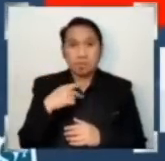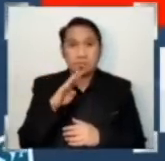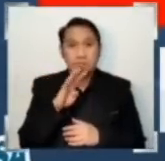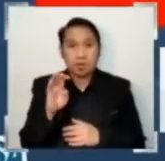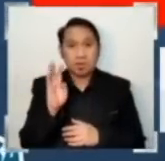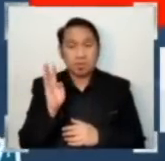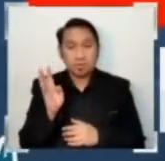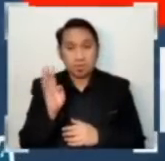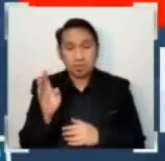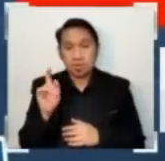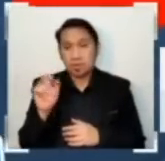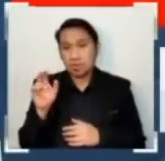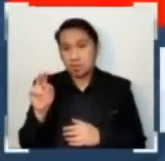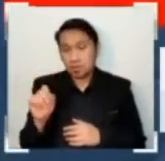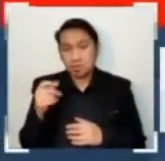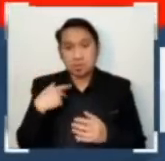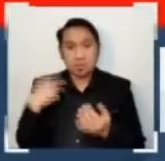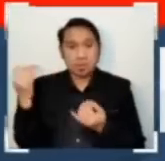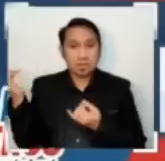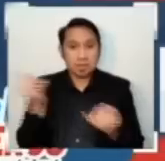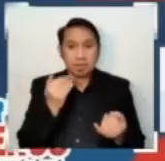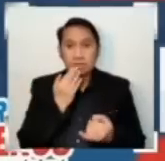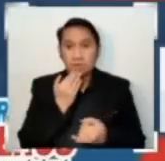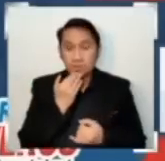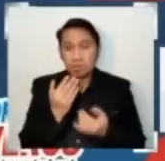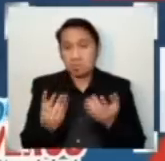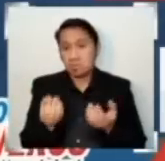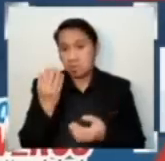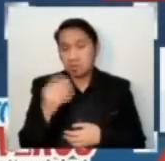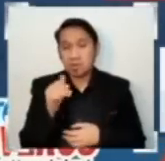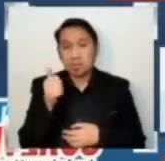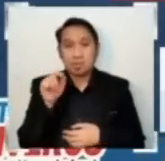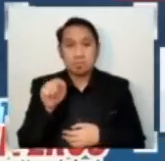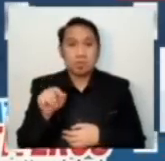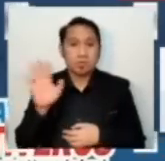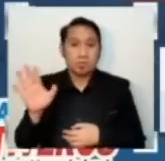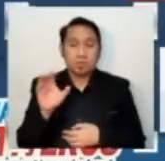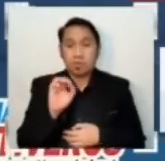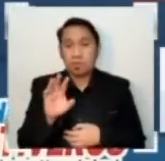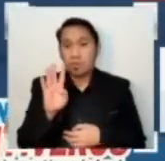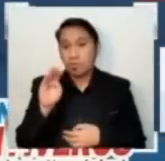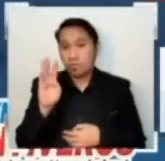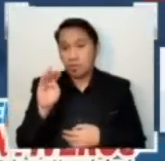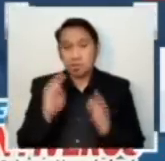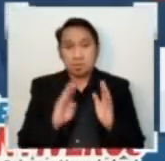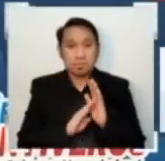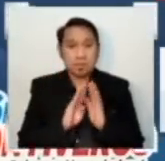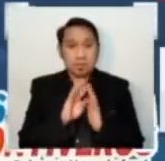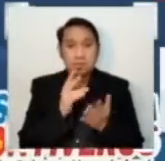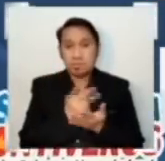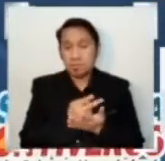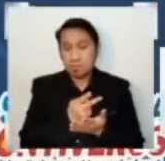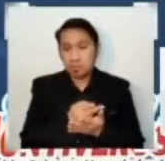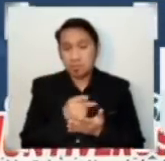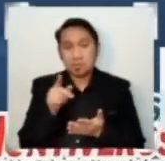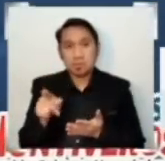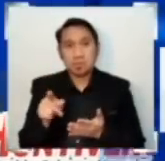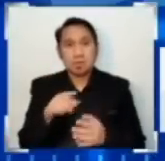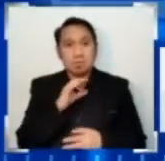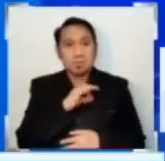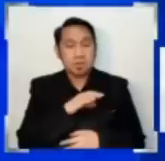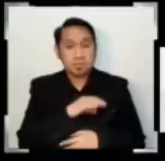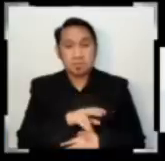metric tons na aangkating asukal, aabot ng 10.5 hanggang 14 billion pesos ang aniyay super profit ng 3